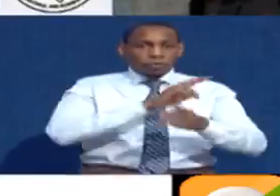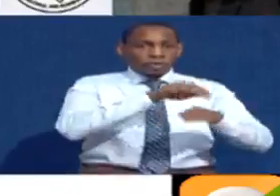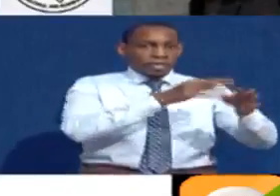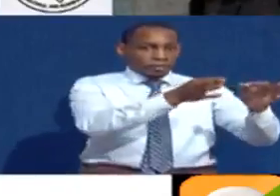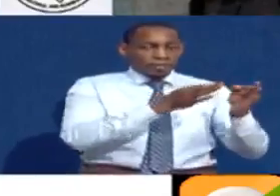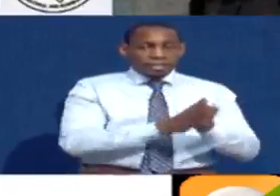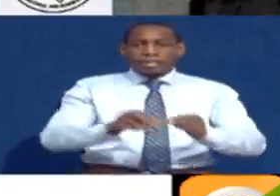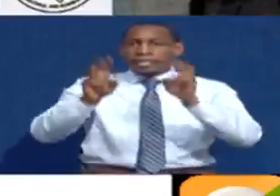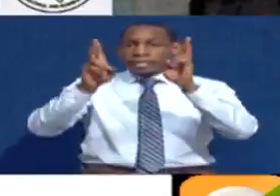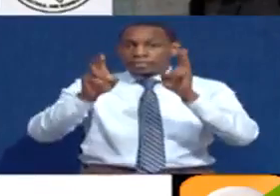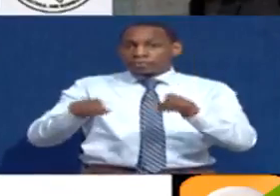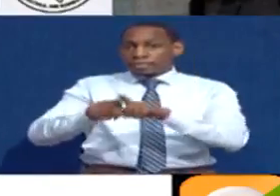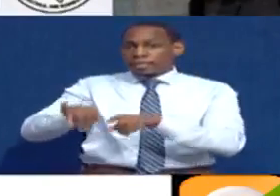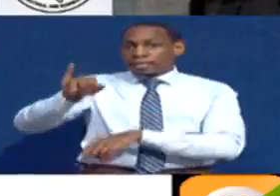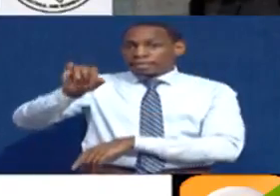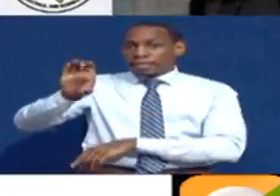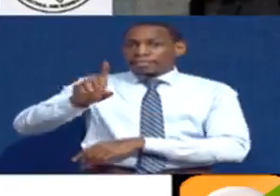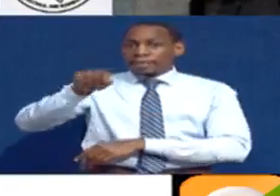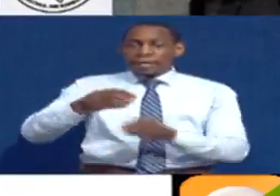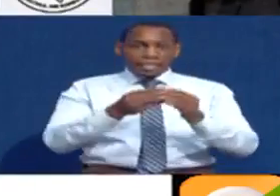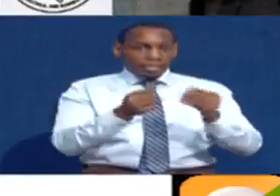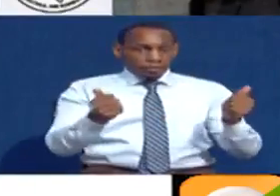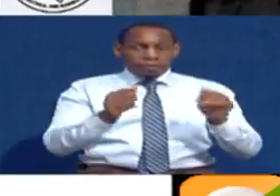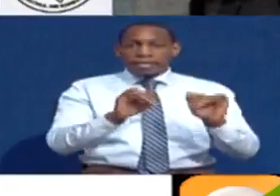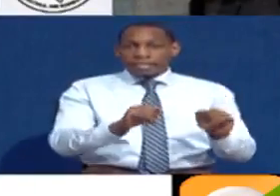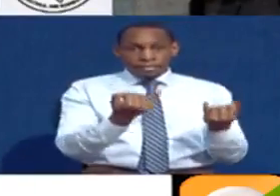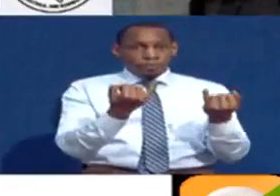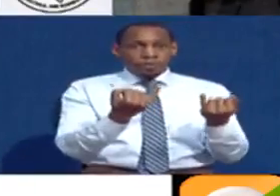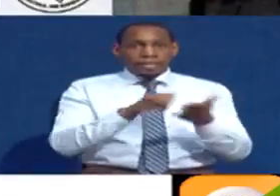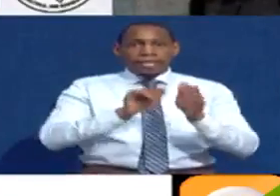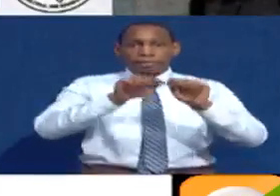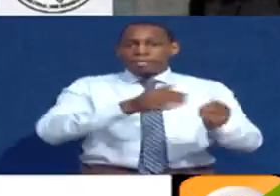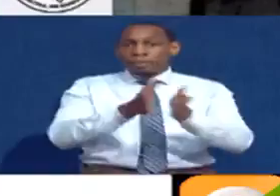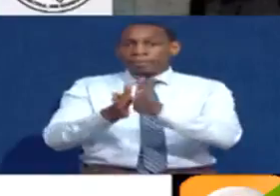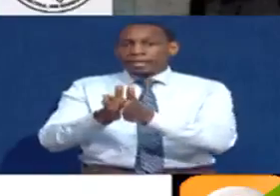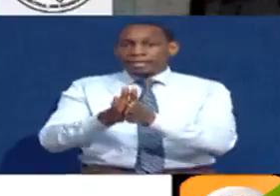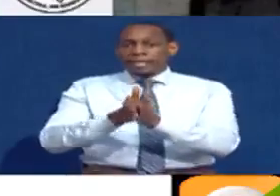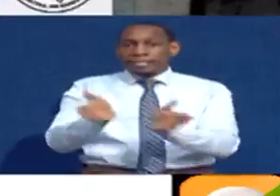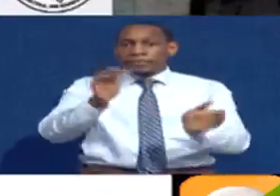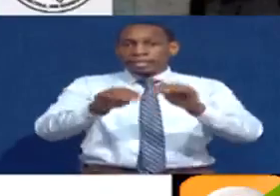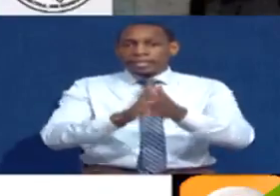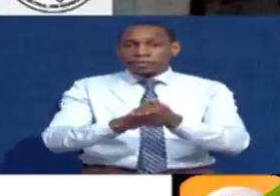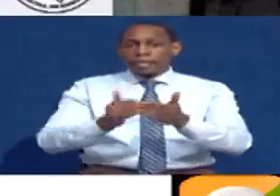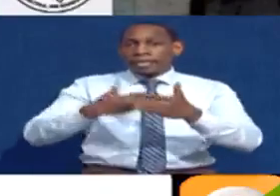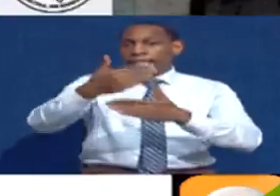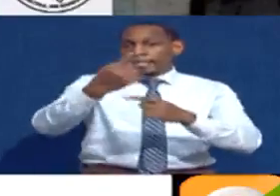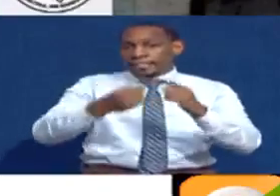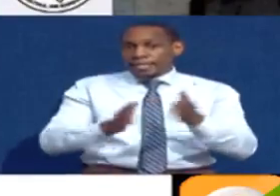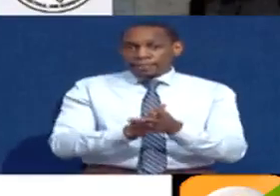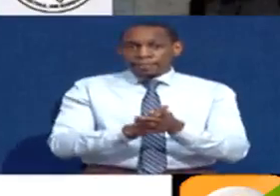Kitaifa, swala ambalo IEBC nasema sharti lishughulikiwe upya ili mipango ya uchaguzi mkuu wa mwezi Agosti